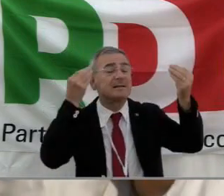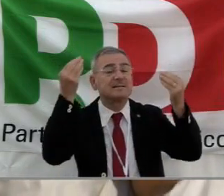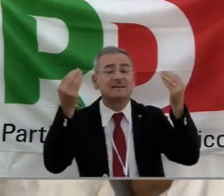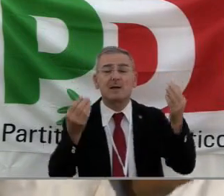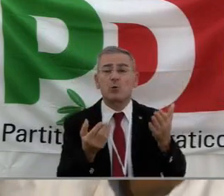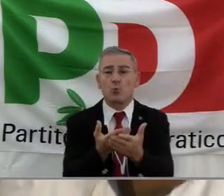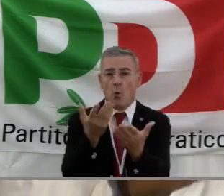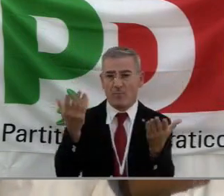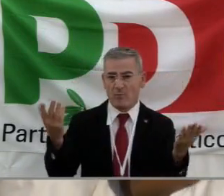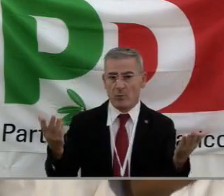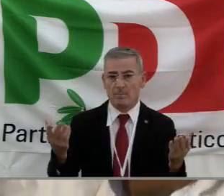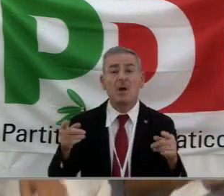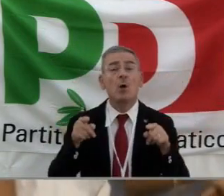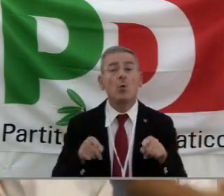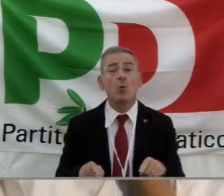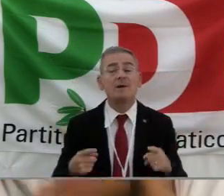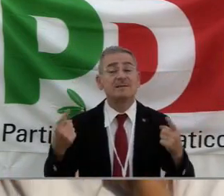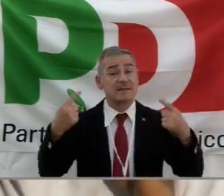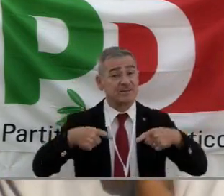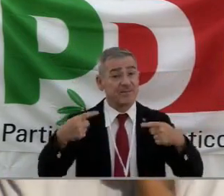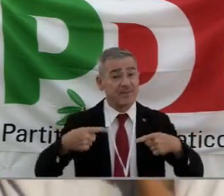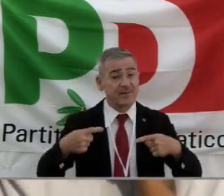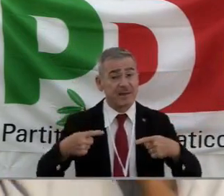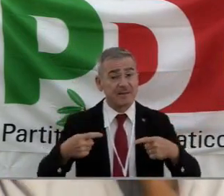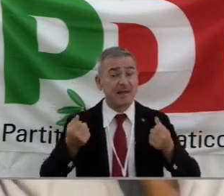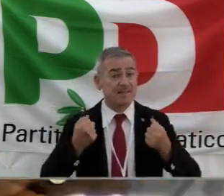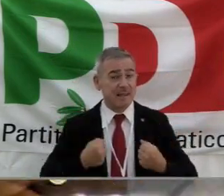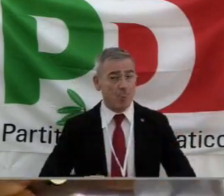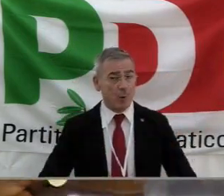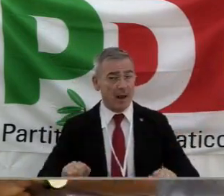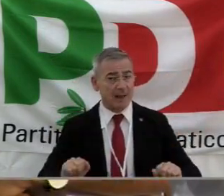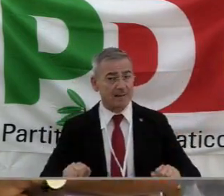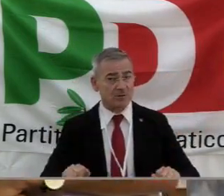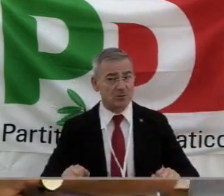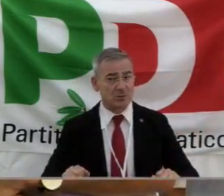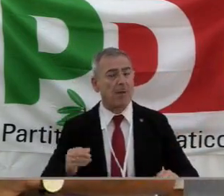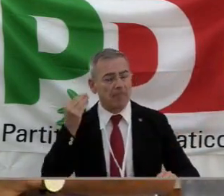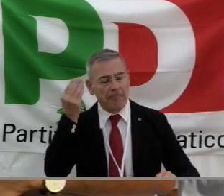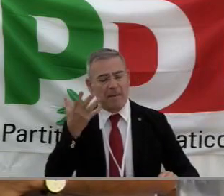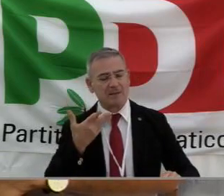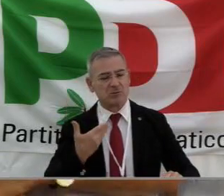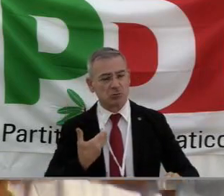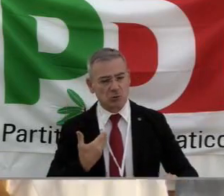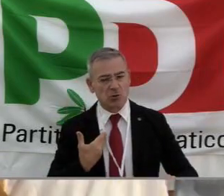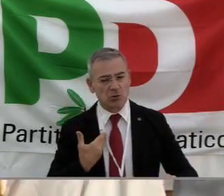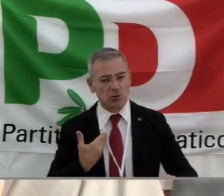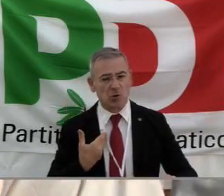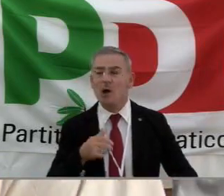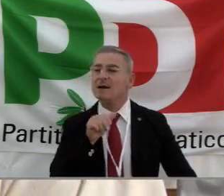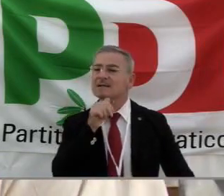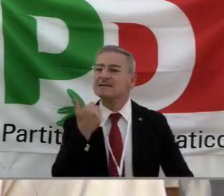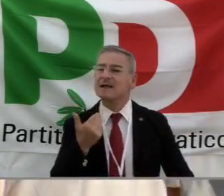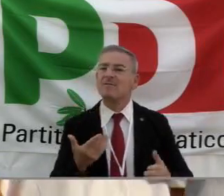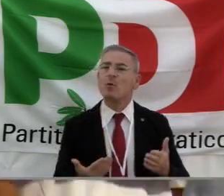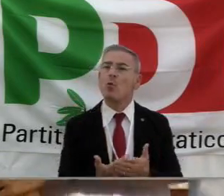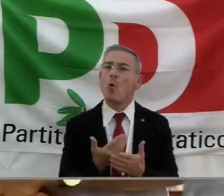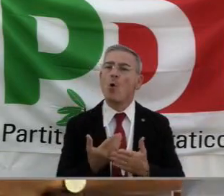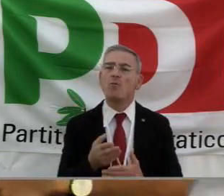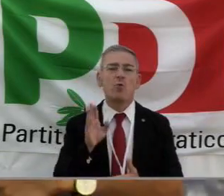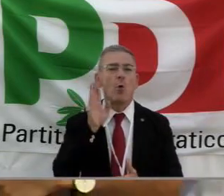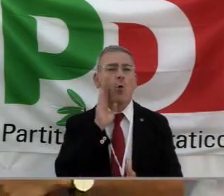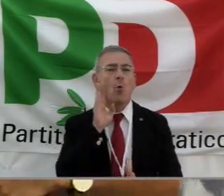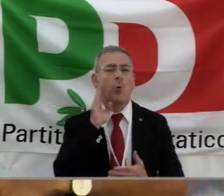di tutto. Questa è la sfida dei democratici. Per mio conto serve un nuovo umanesimo